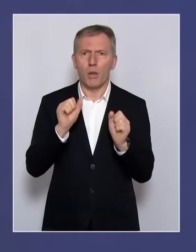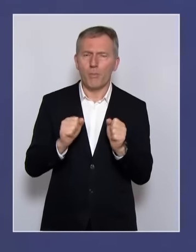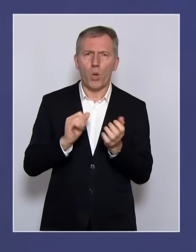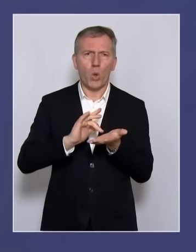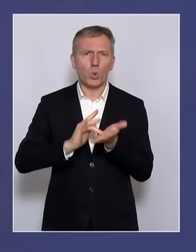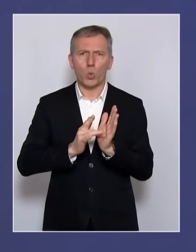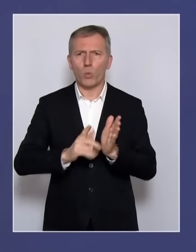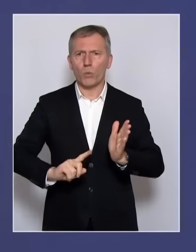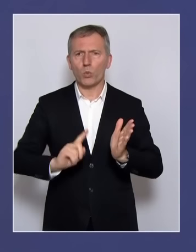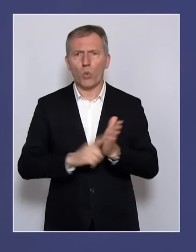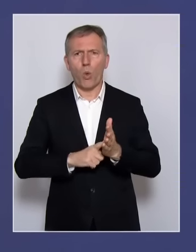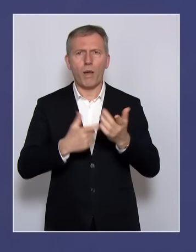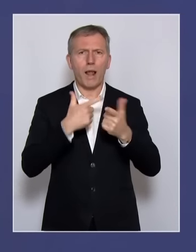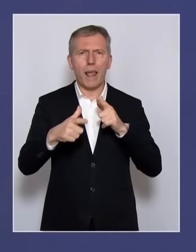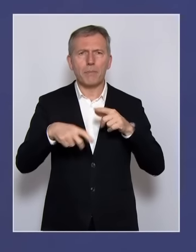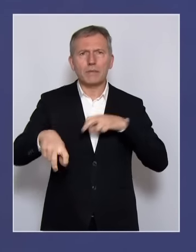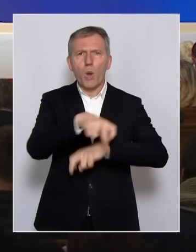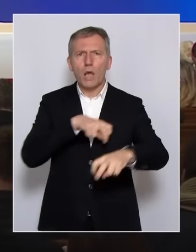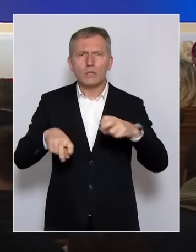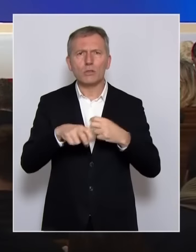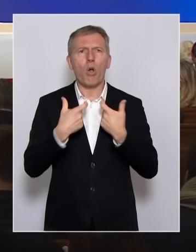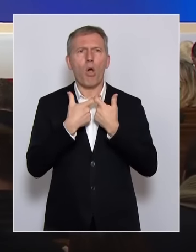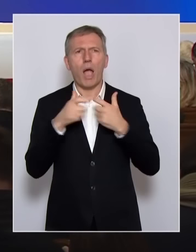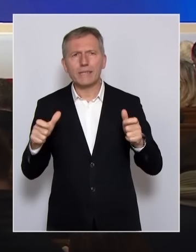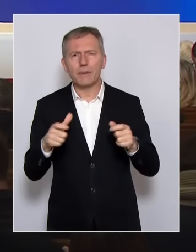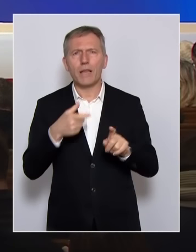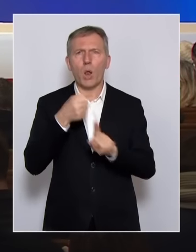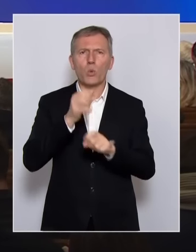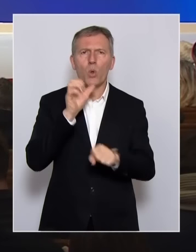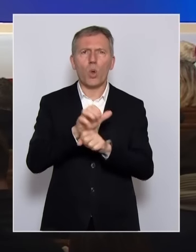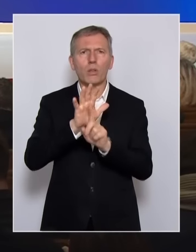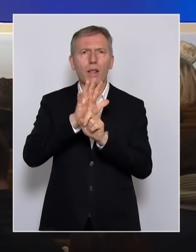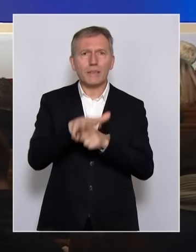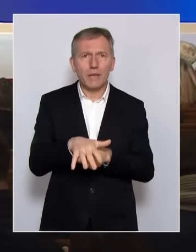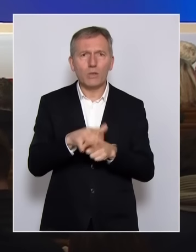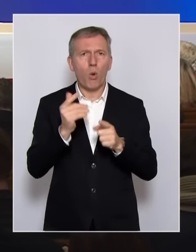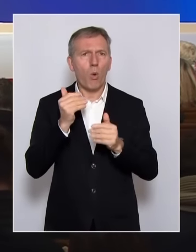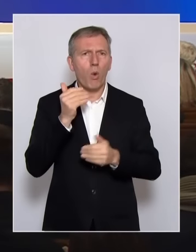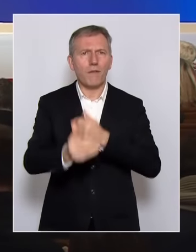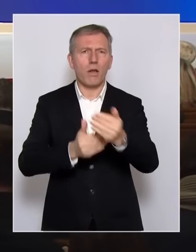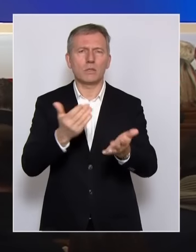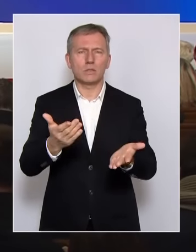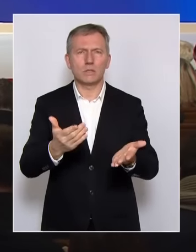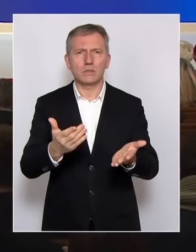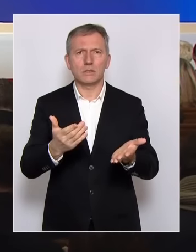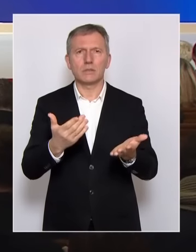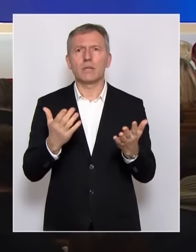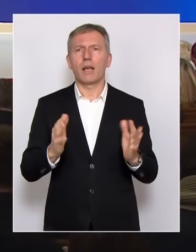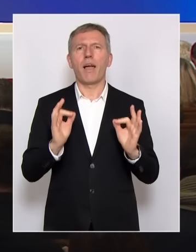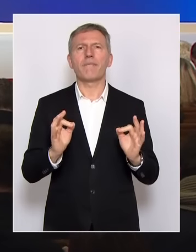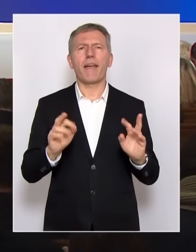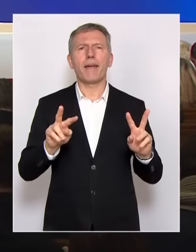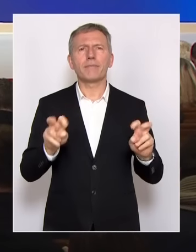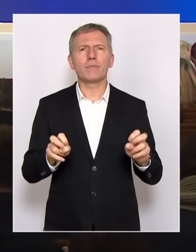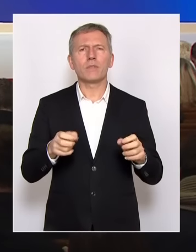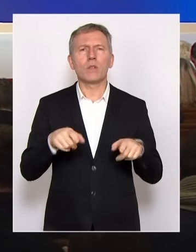'exercer tous les droits la libre circulation l'accessibilité la lutte contre les discriminations et d'avancer et quand on parle de justice